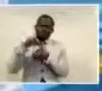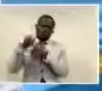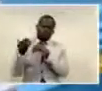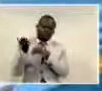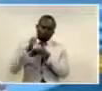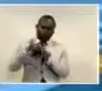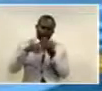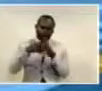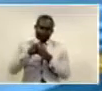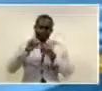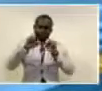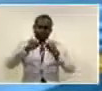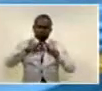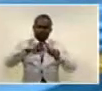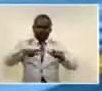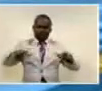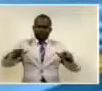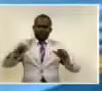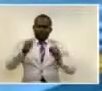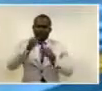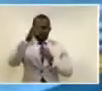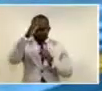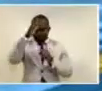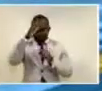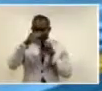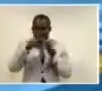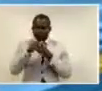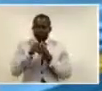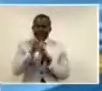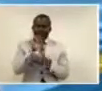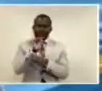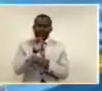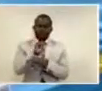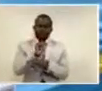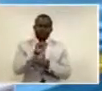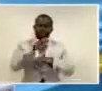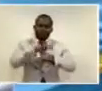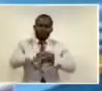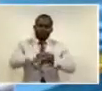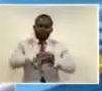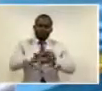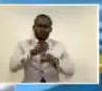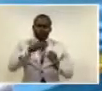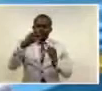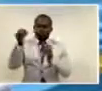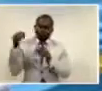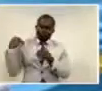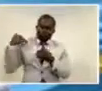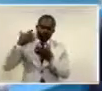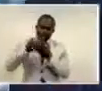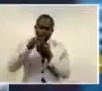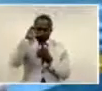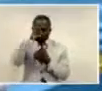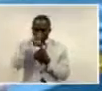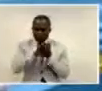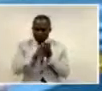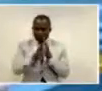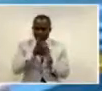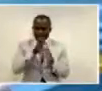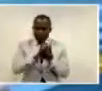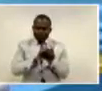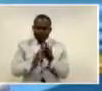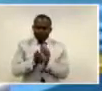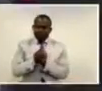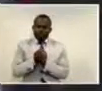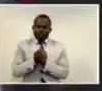tugarutse dusanga isambu barayibohoje papa agize ngo yayibaza baramufashe baramutwara kugeza n'ubu twaramubuze ariko